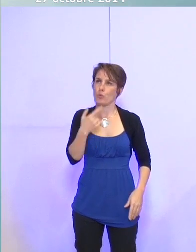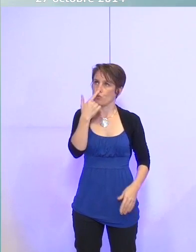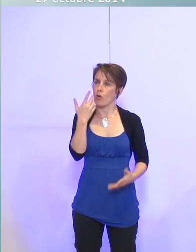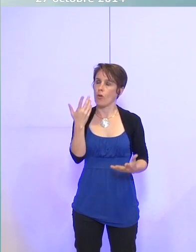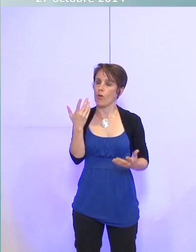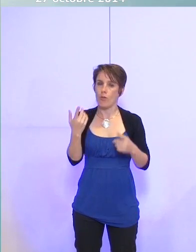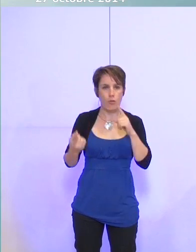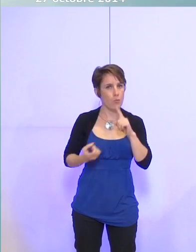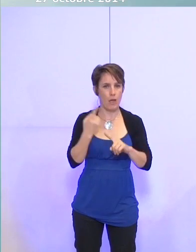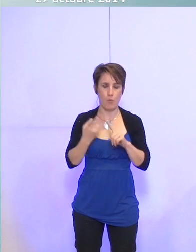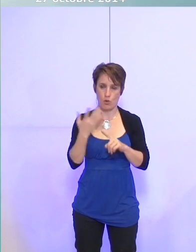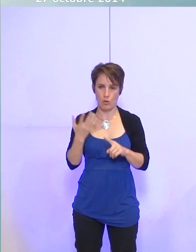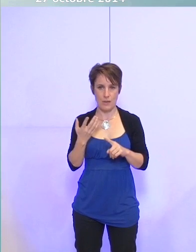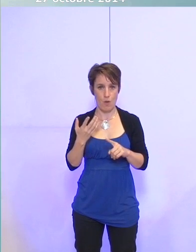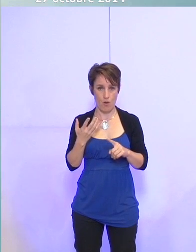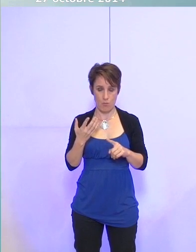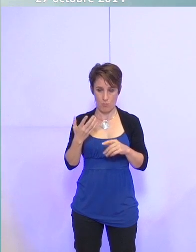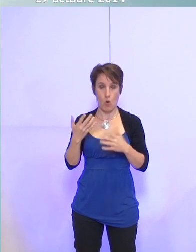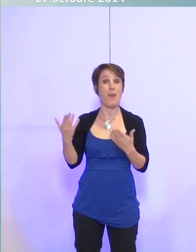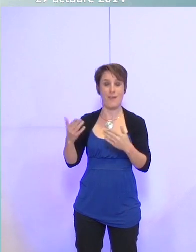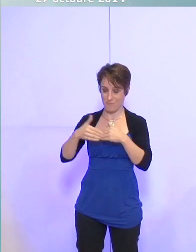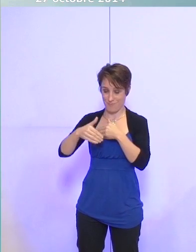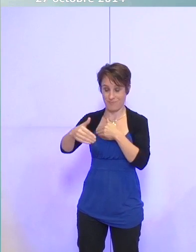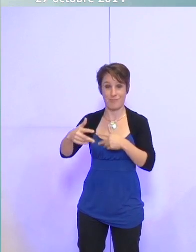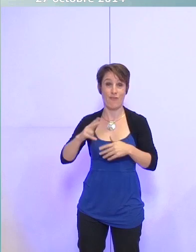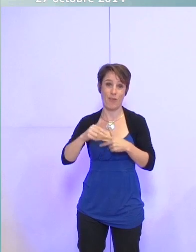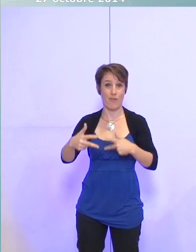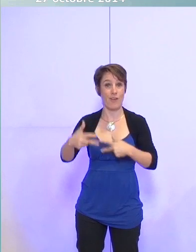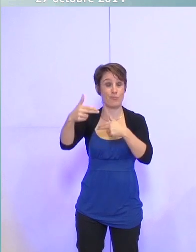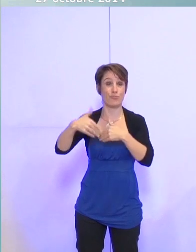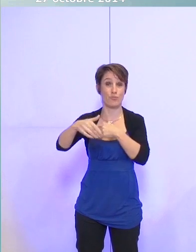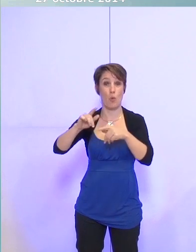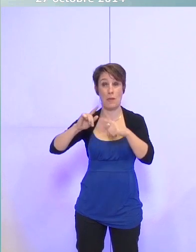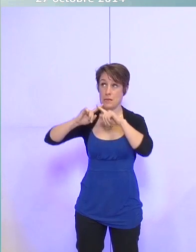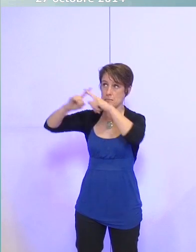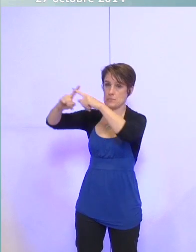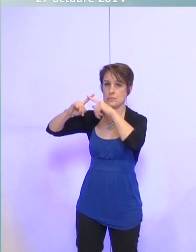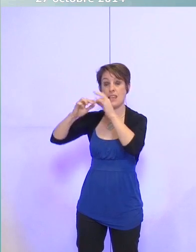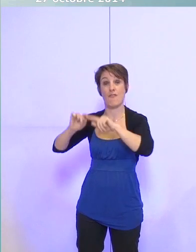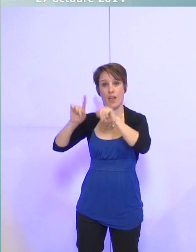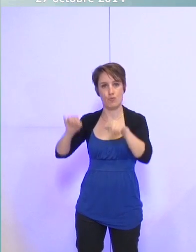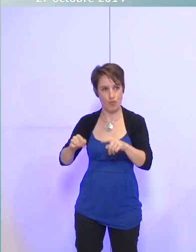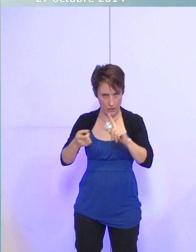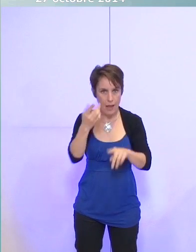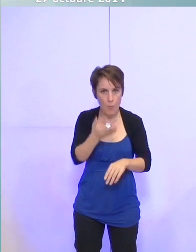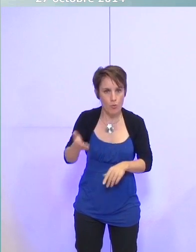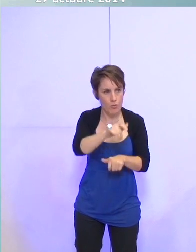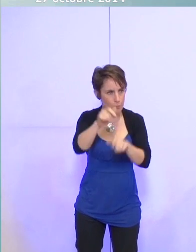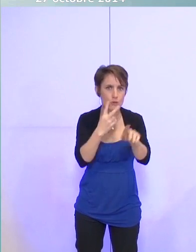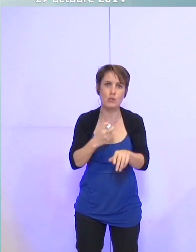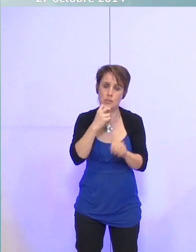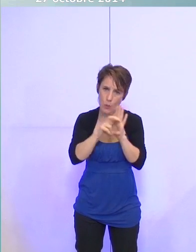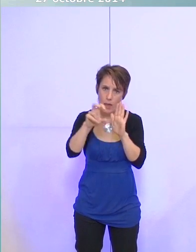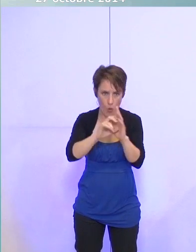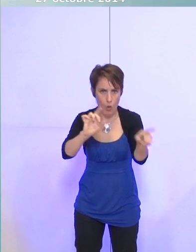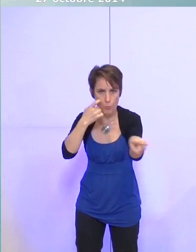la nécessité, quand nous rentrons dans cette phase de discussion budgétaire, c'est que les Grenobloises et les Grenoblois soient conscients et se saisissent de ce débat public, car effectivement, il va avoir